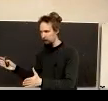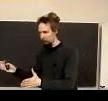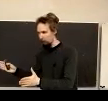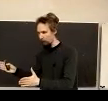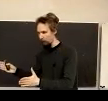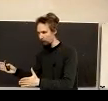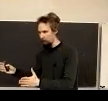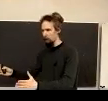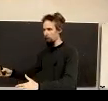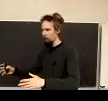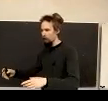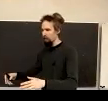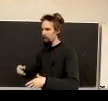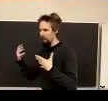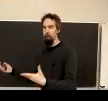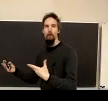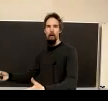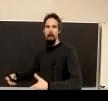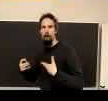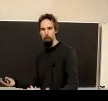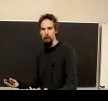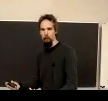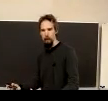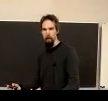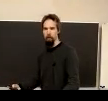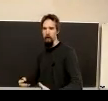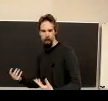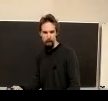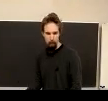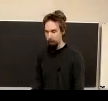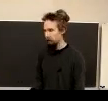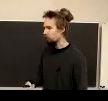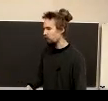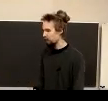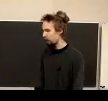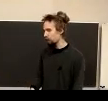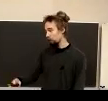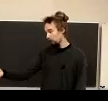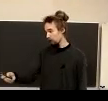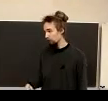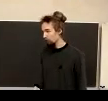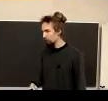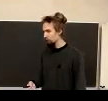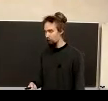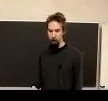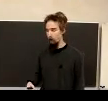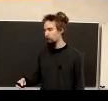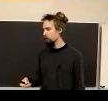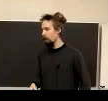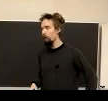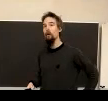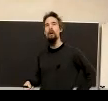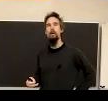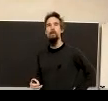enemmän jonkunlainen niin kuin esimerkiksi moraalinen oppitunti, jos käytetään tämmöistä metaforaa, mitä no vaikka Shannon, joka